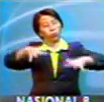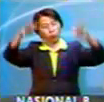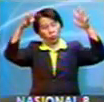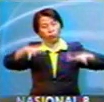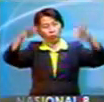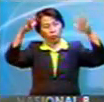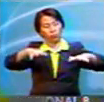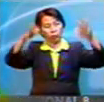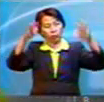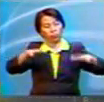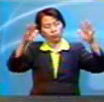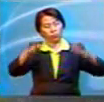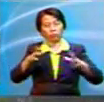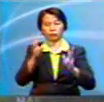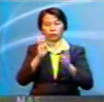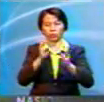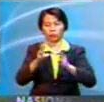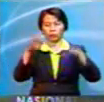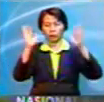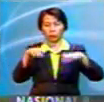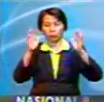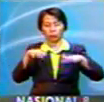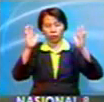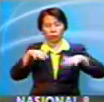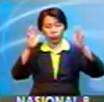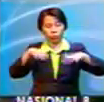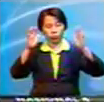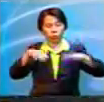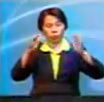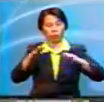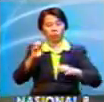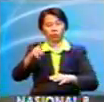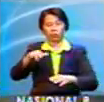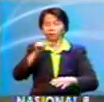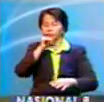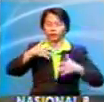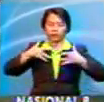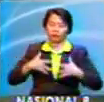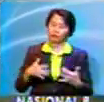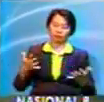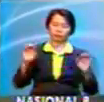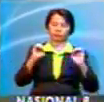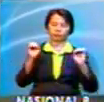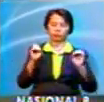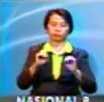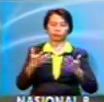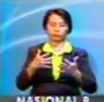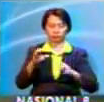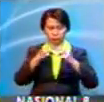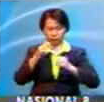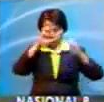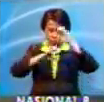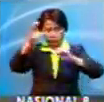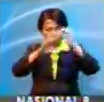ini, walaupun hujan belum mencurah-curah ke sini tapi tidak memasakkan semangat pasukan mencari yang